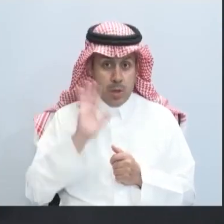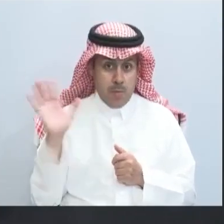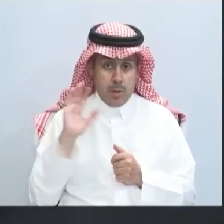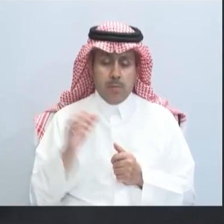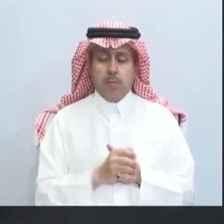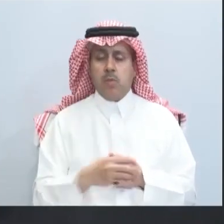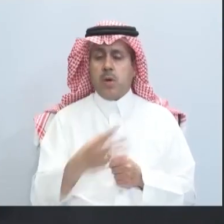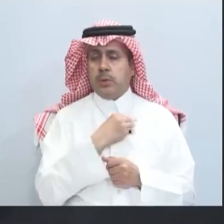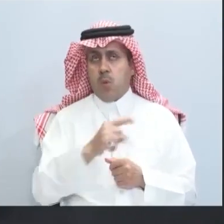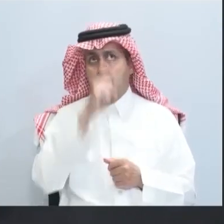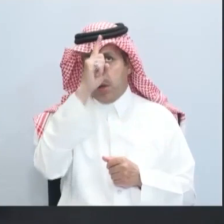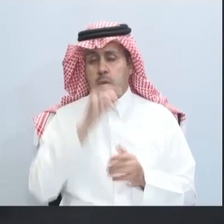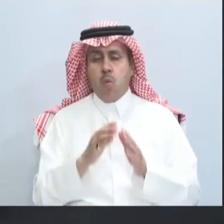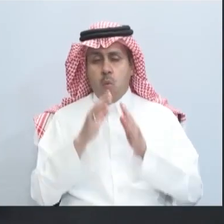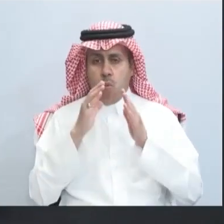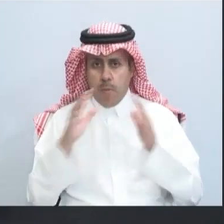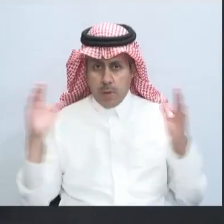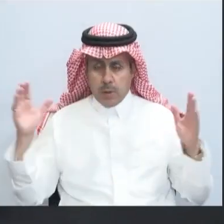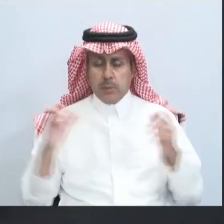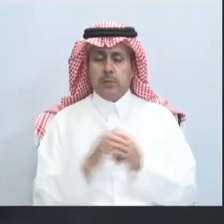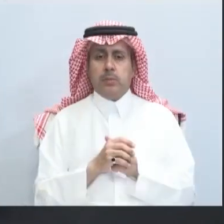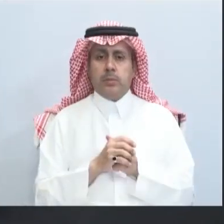عليكم ورحمه الله وبركاته